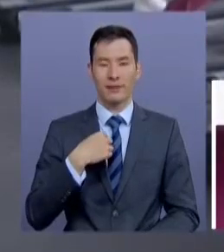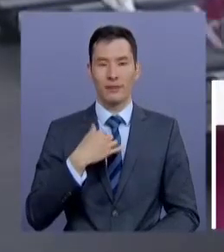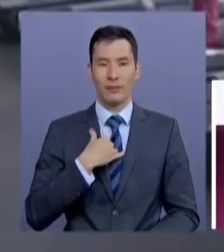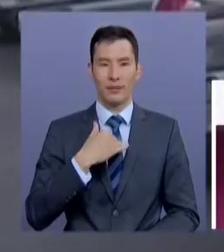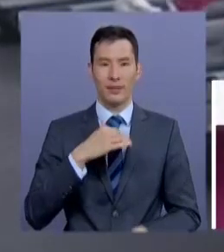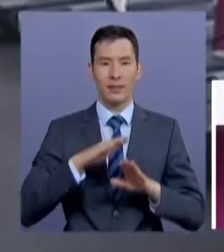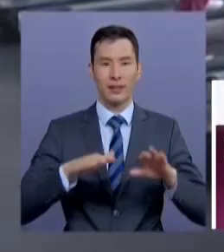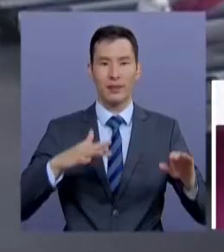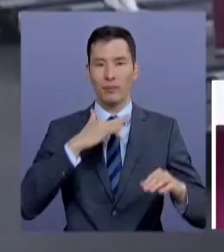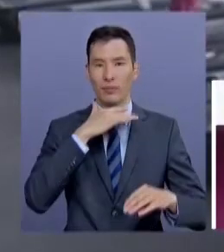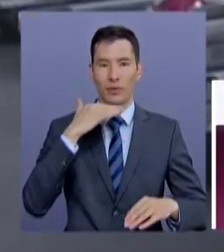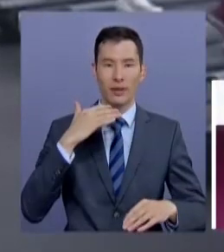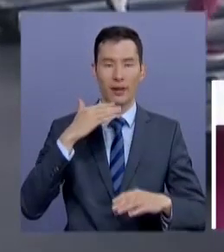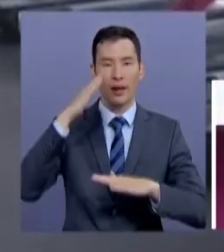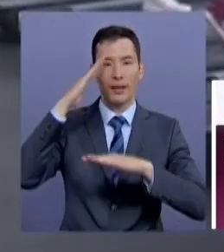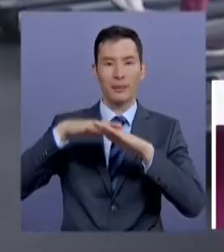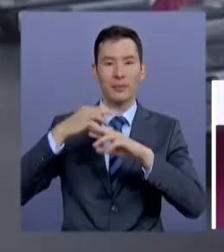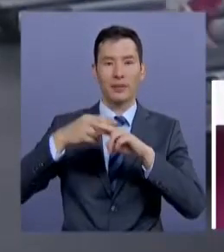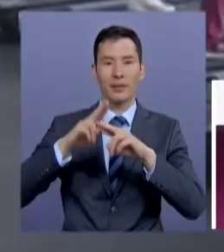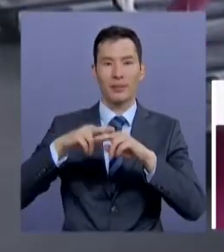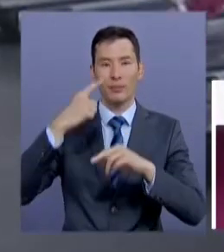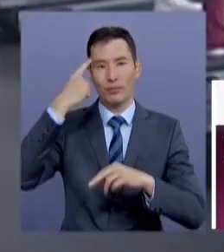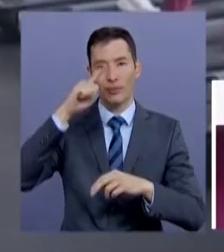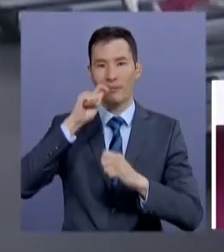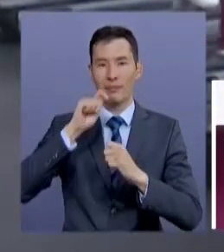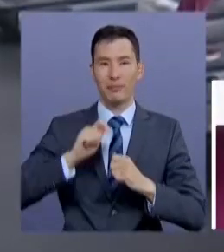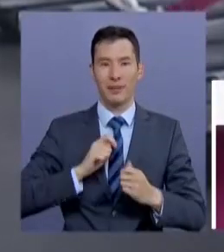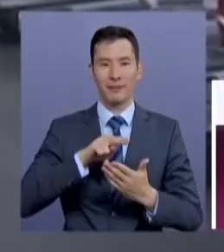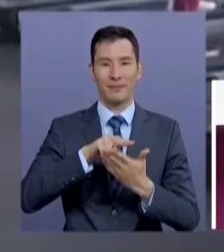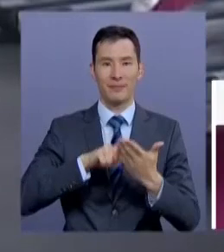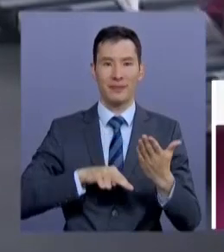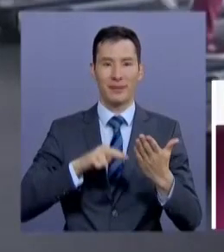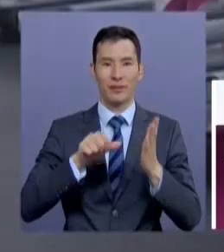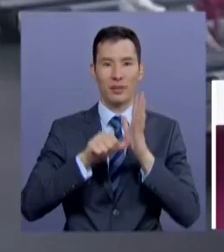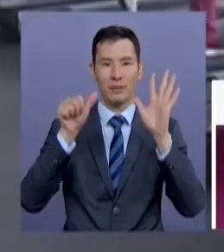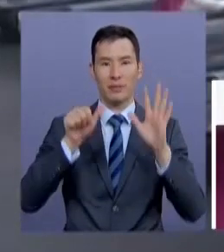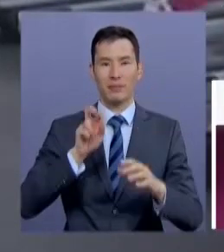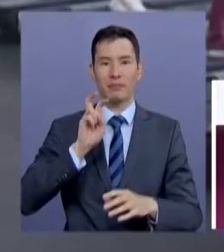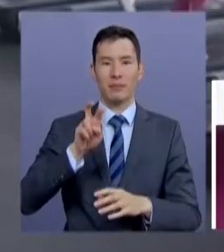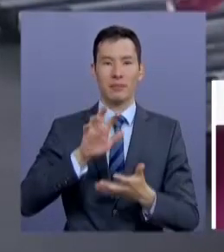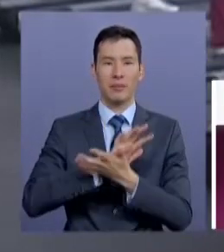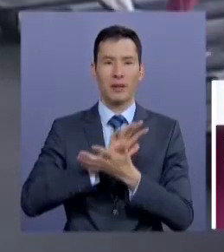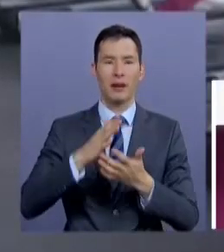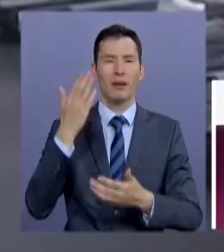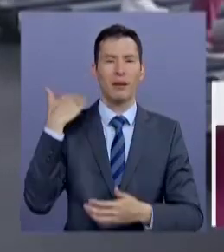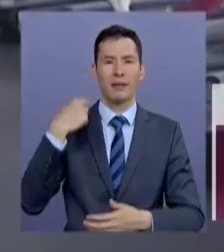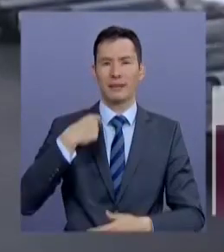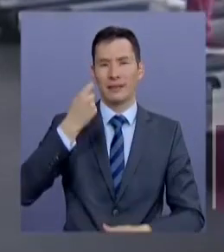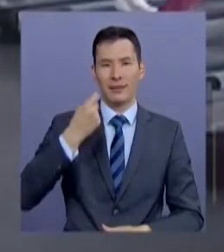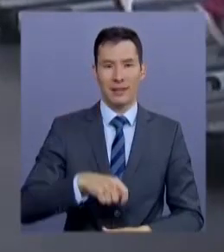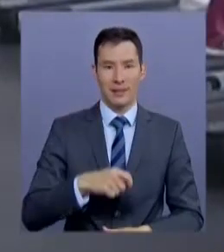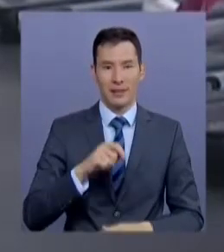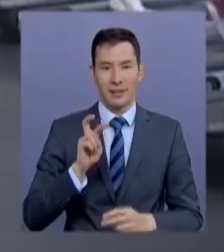бізге фитнеске не берді, сертификат берді. Қуаныштымын. Негізі барған емеспін, енді бірінші рет мен